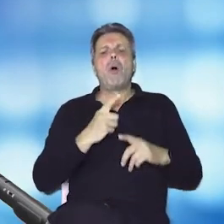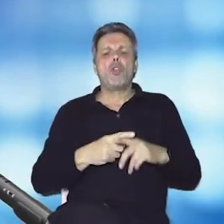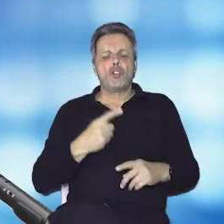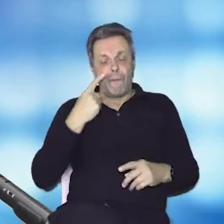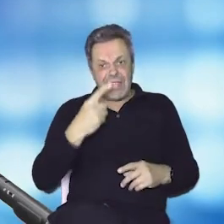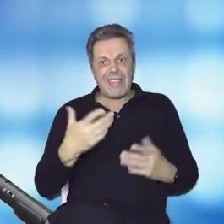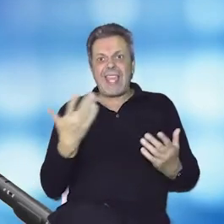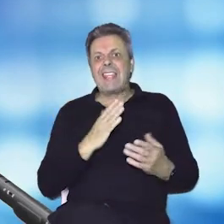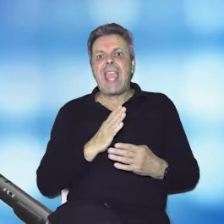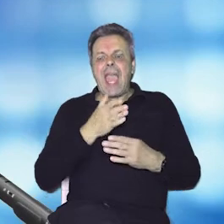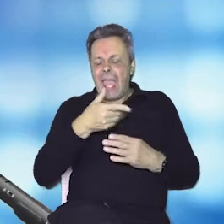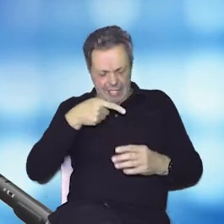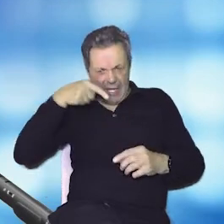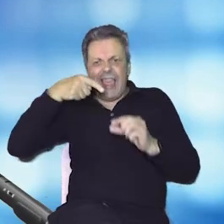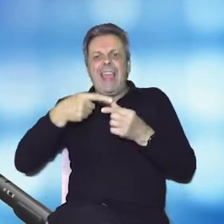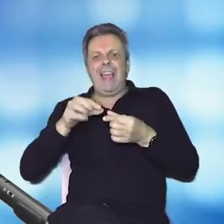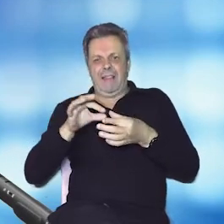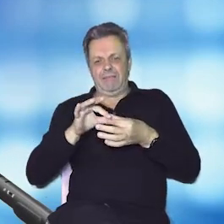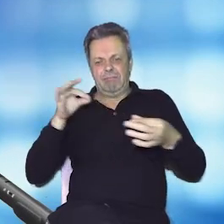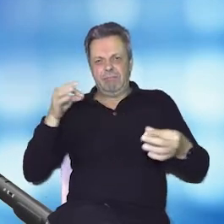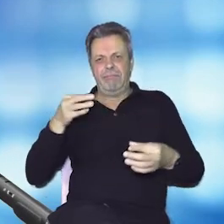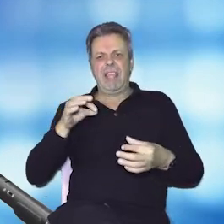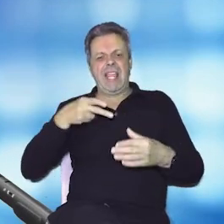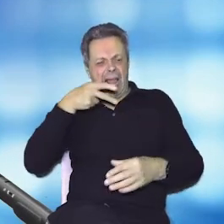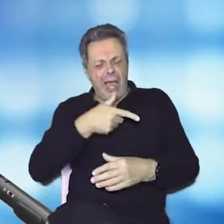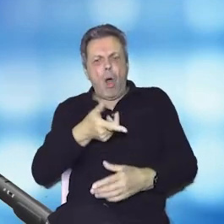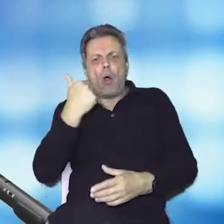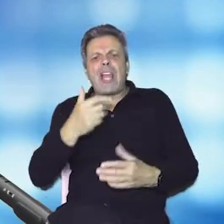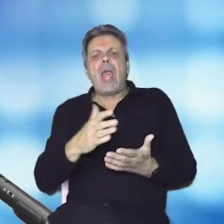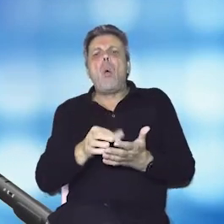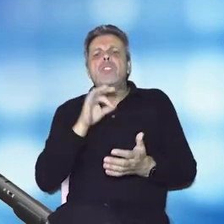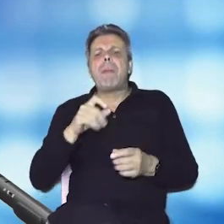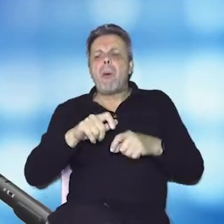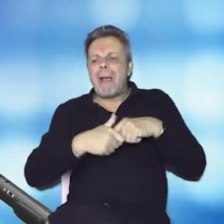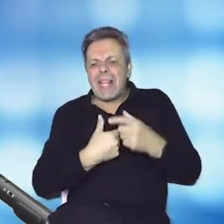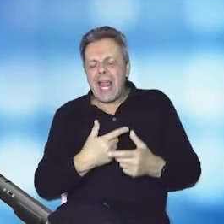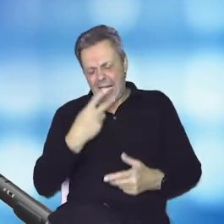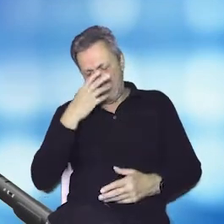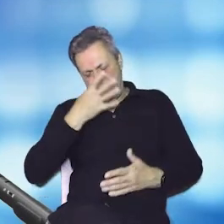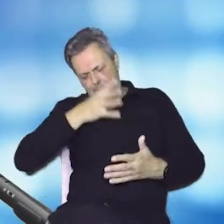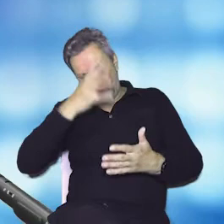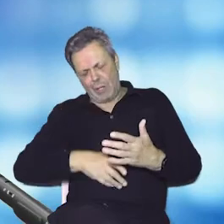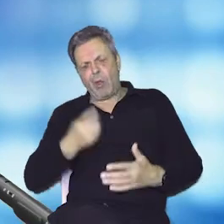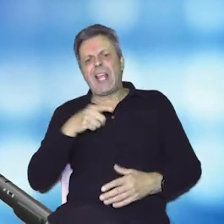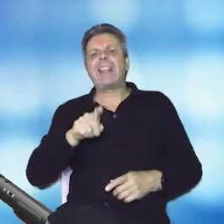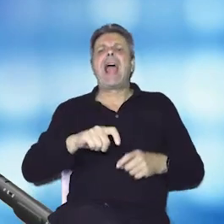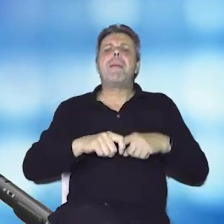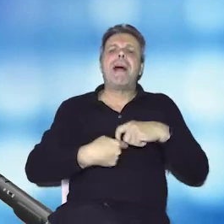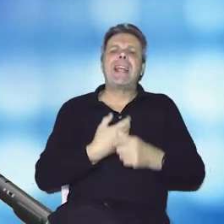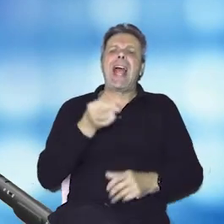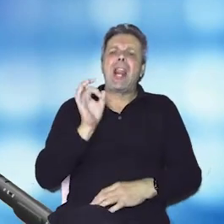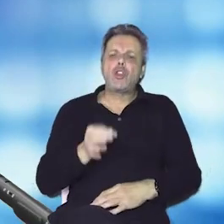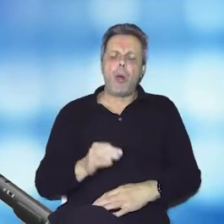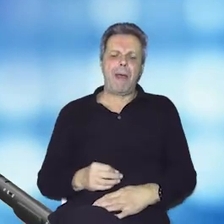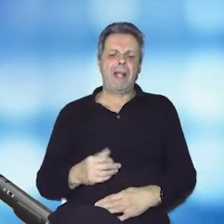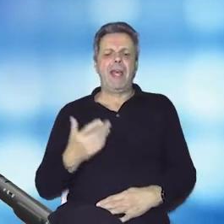uvid u to gdje ulazimo sa iglom i odakle uzimamo materijal i na licu mjesta procjenjujemo da li je taj materijal dobar,